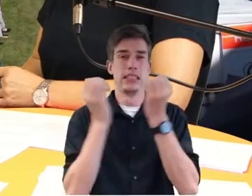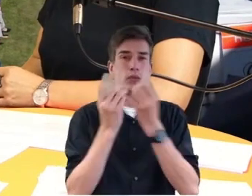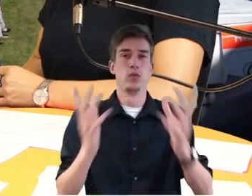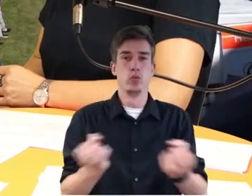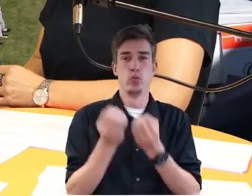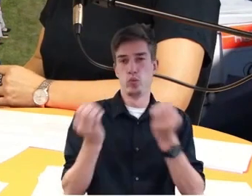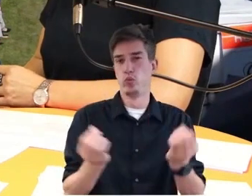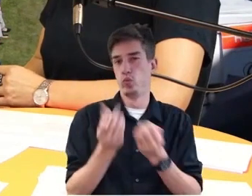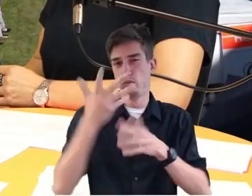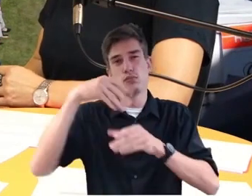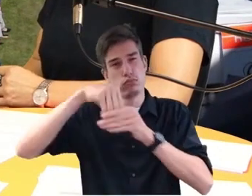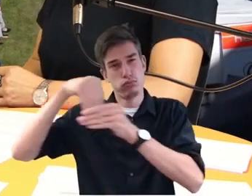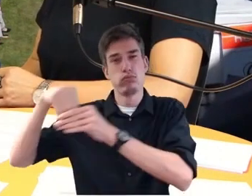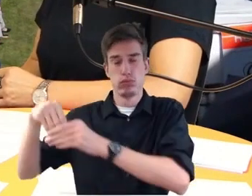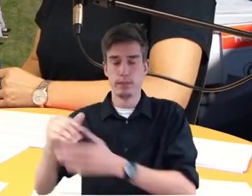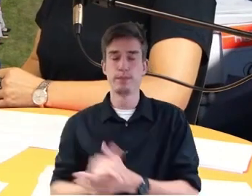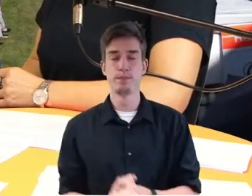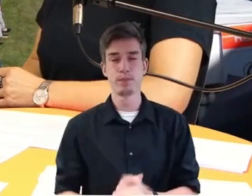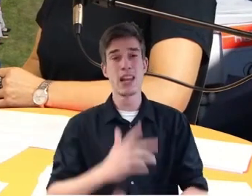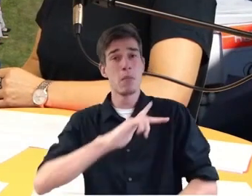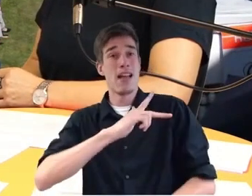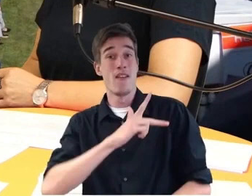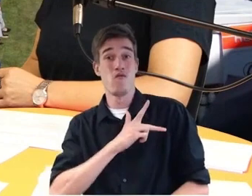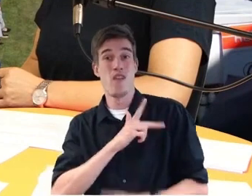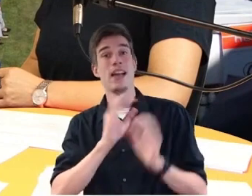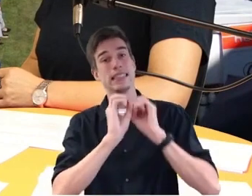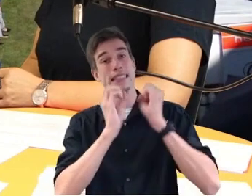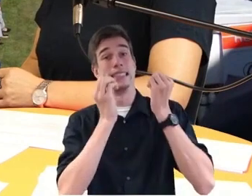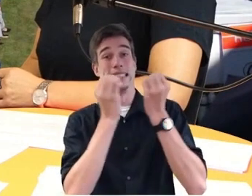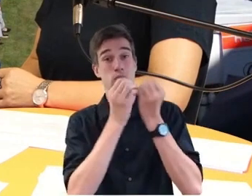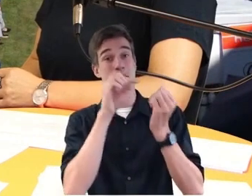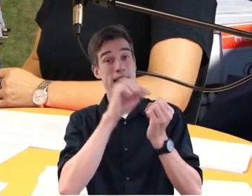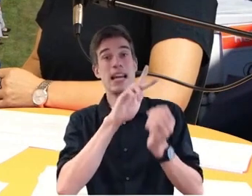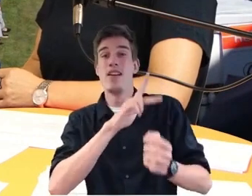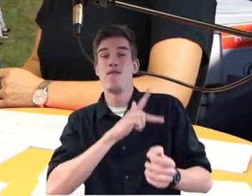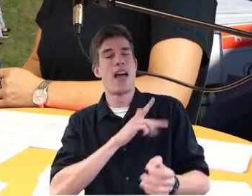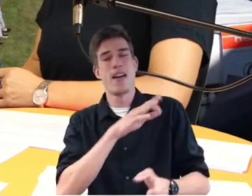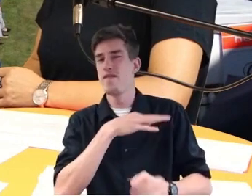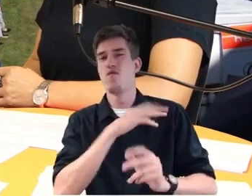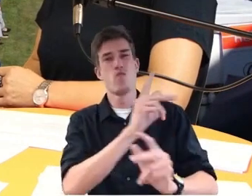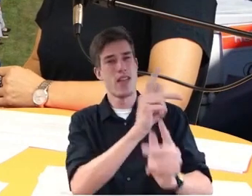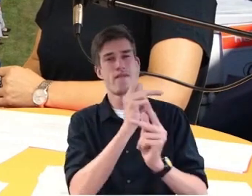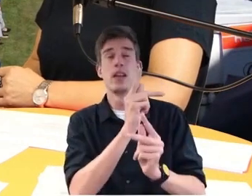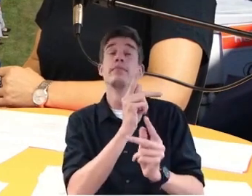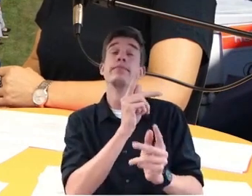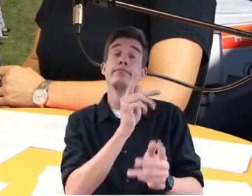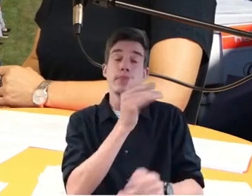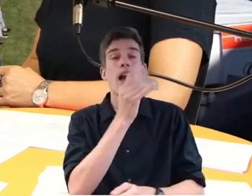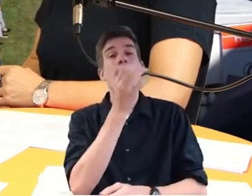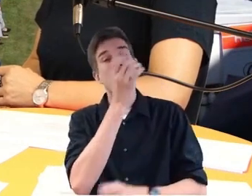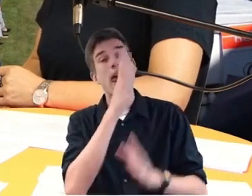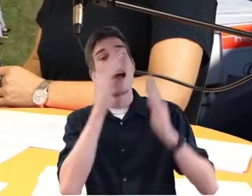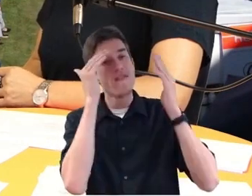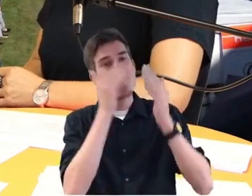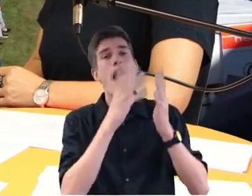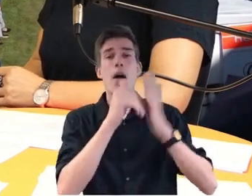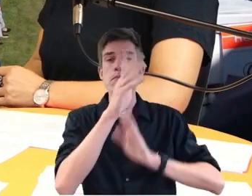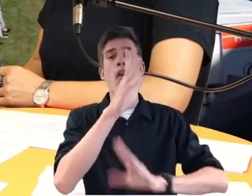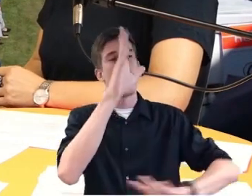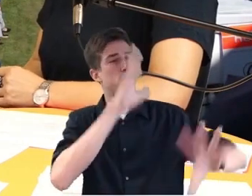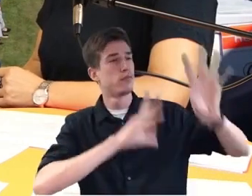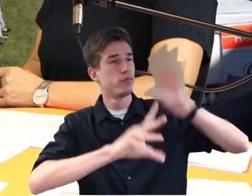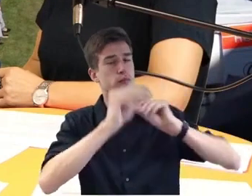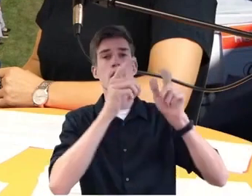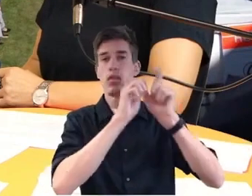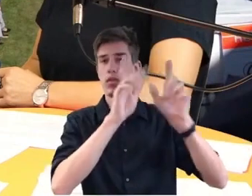wobei man sagen muss dass die konkreten szenarien eigentlich gar nicht so wichtig sind also ja natürlich wird fachlich auch viel gelernt je